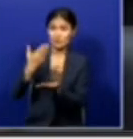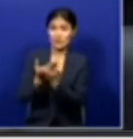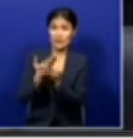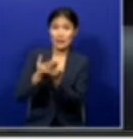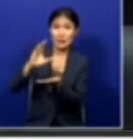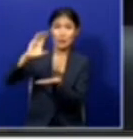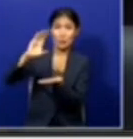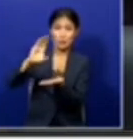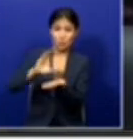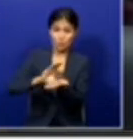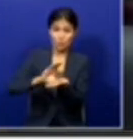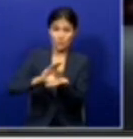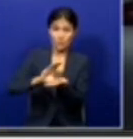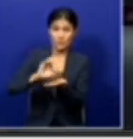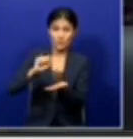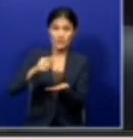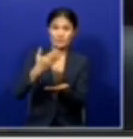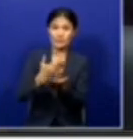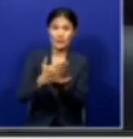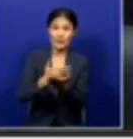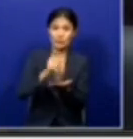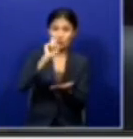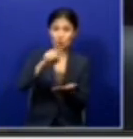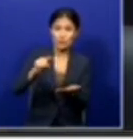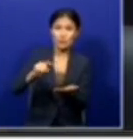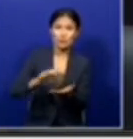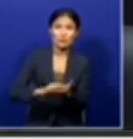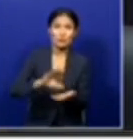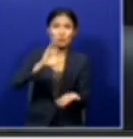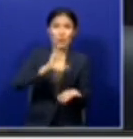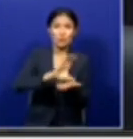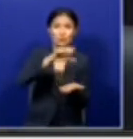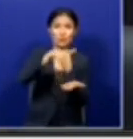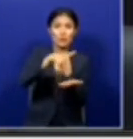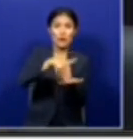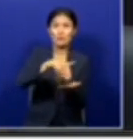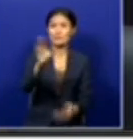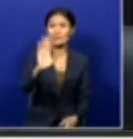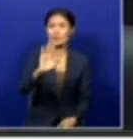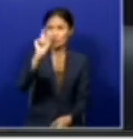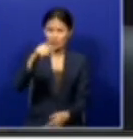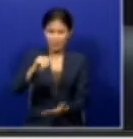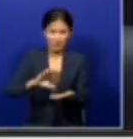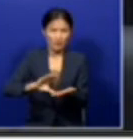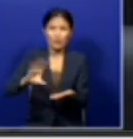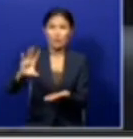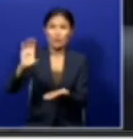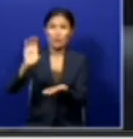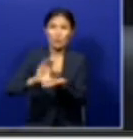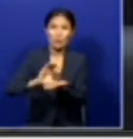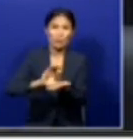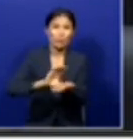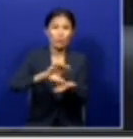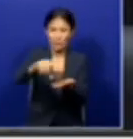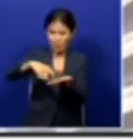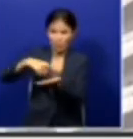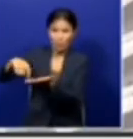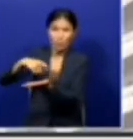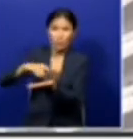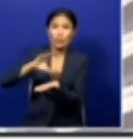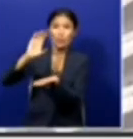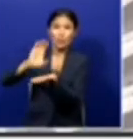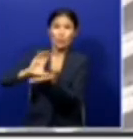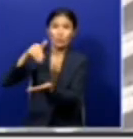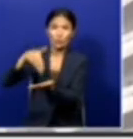รับงบประมาณโดยตรงนะครับท่านไม่ต้องเอาไปไว้งบกลางของท่าน 90,000 ล้านท่านยังใช้ไปหมดแล้วท่านจะมาเอาอีก